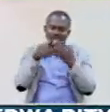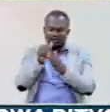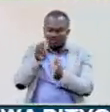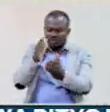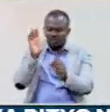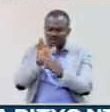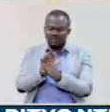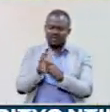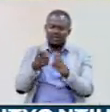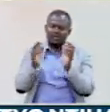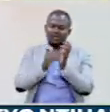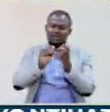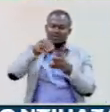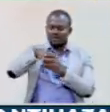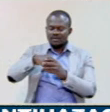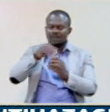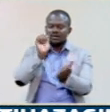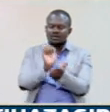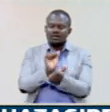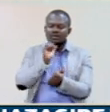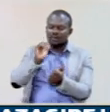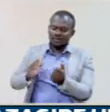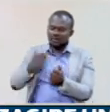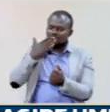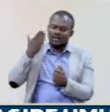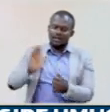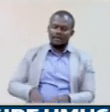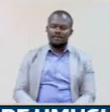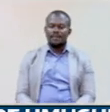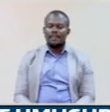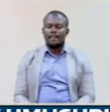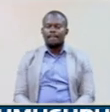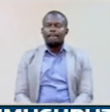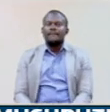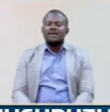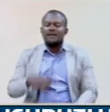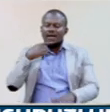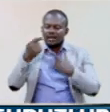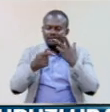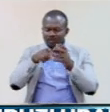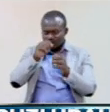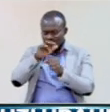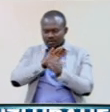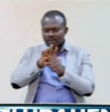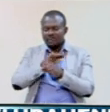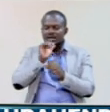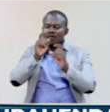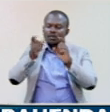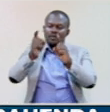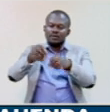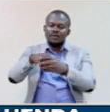bazakurikiranwa cyane, ndetse harimo no guhanwa ku bazitwara nabi. Hari ibyo agomba kuba yujuje n'ubundi ntago ari ukujyamo uretse